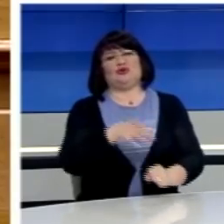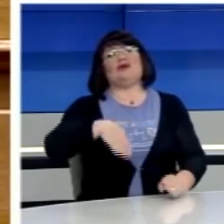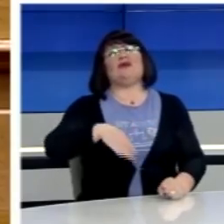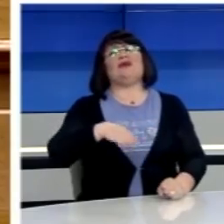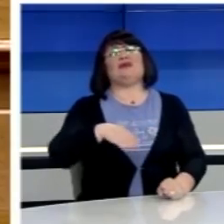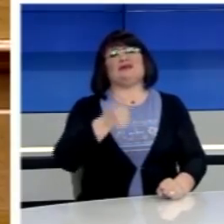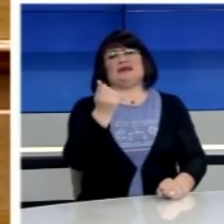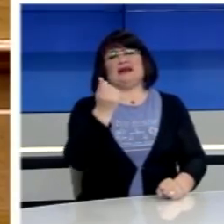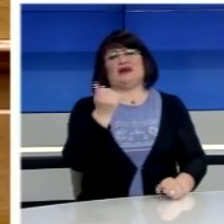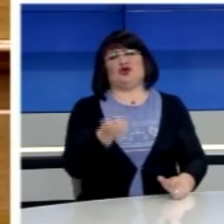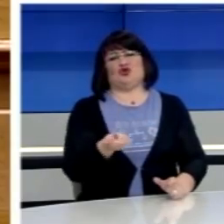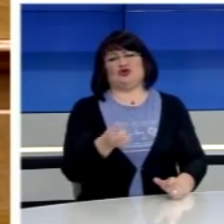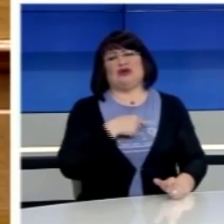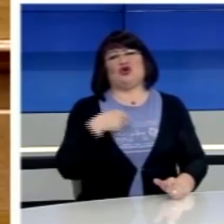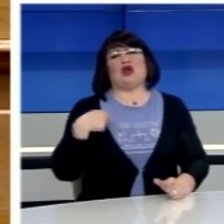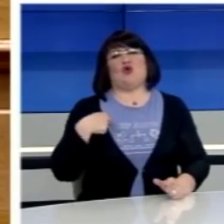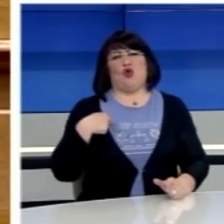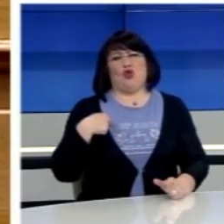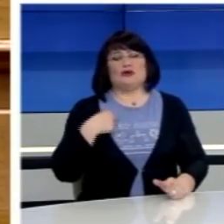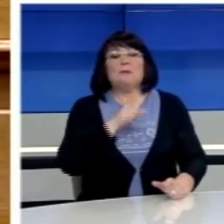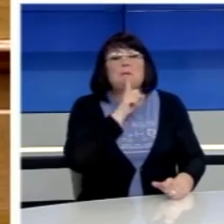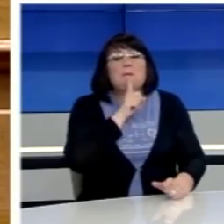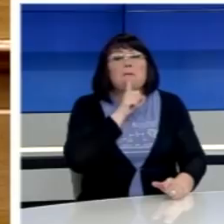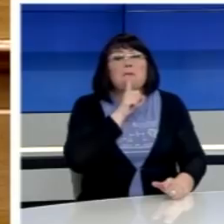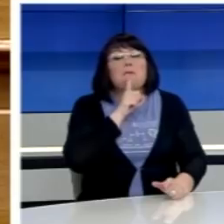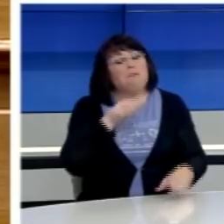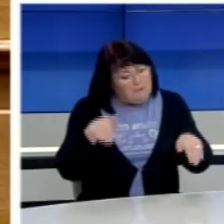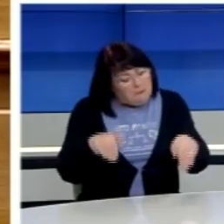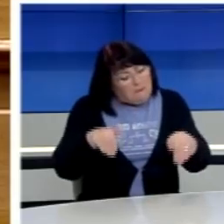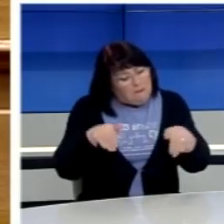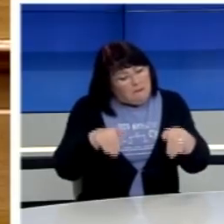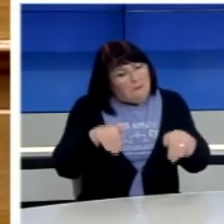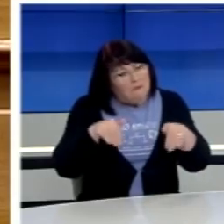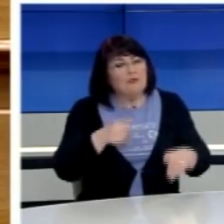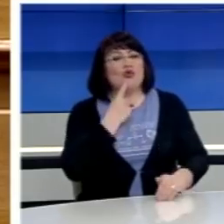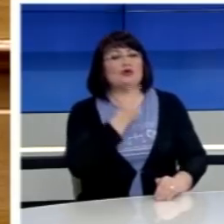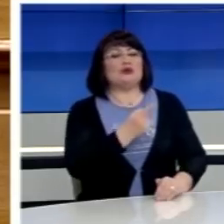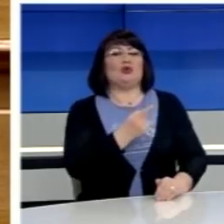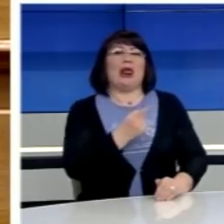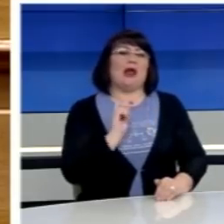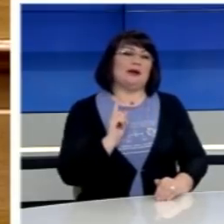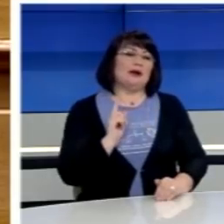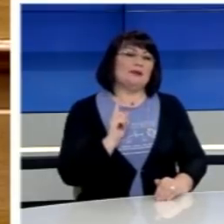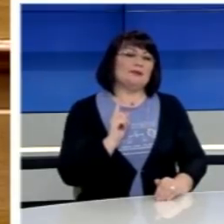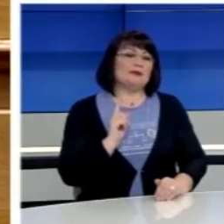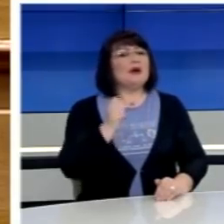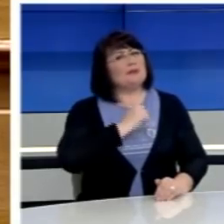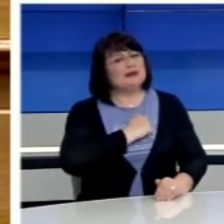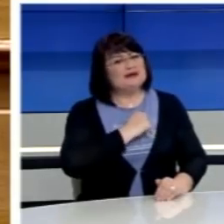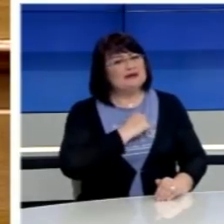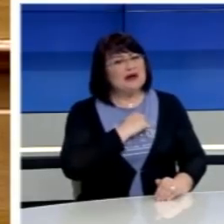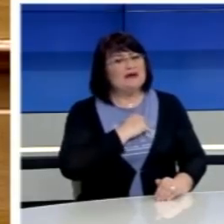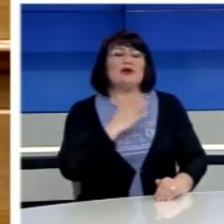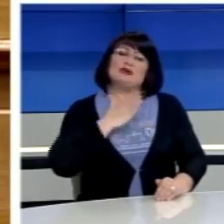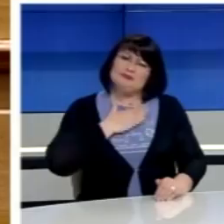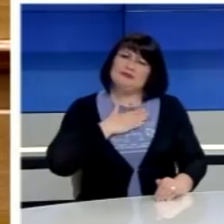φθηνός για το μεγάλο κεφάλαιο, για να καταπίνει αμάσιτα τις φθαρμένες αξίες και να τις θεωρεί ότι είναι και για